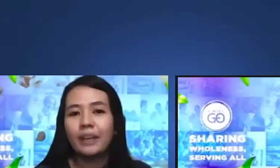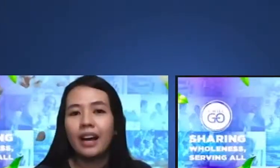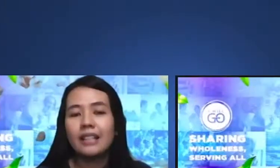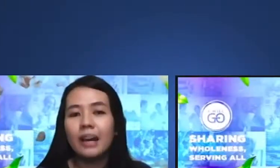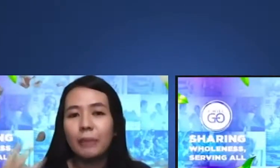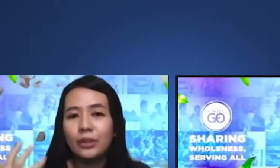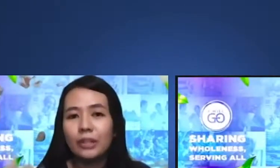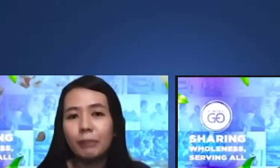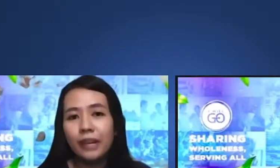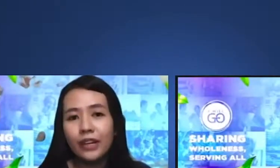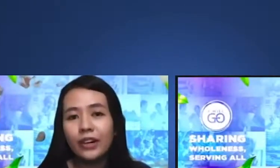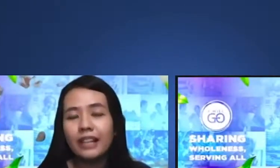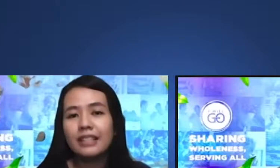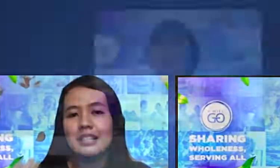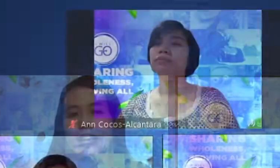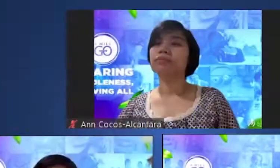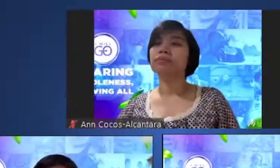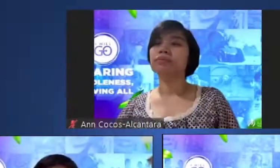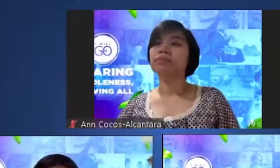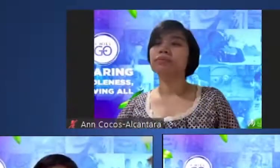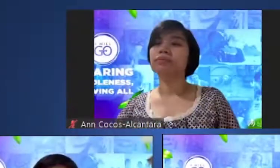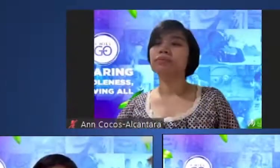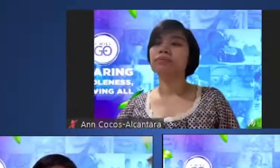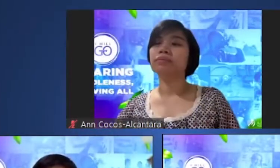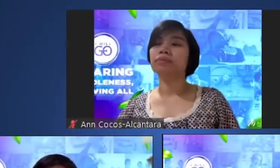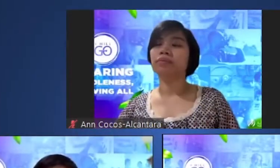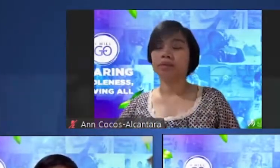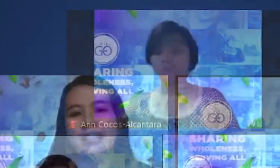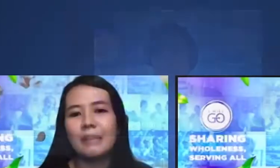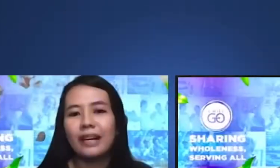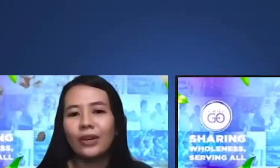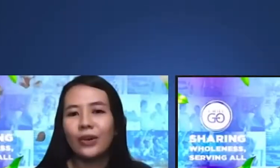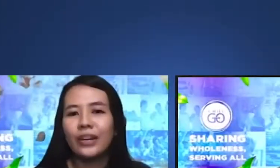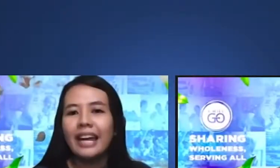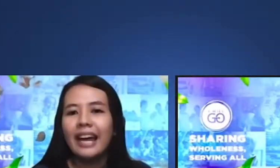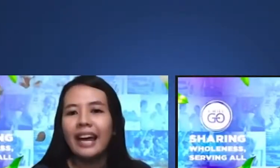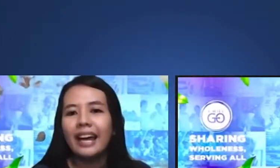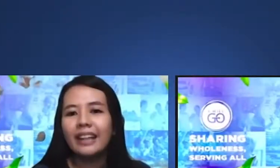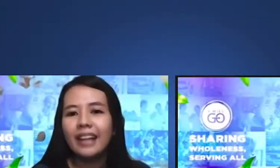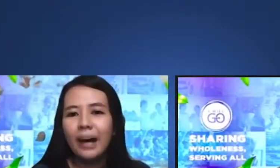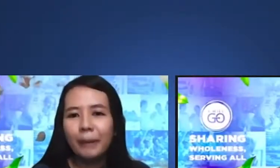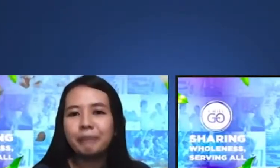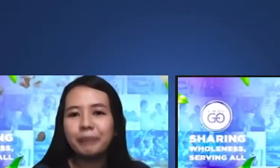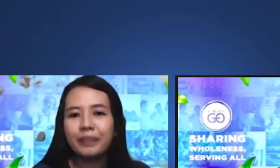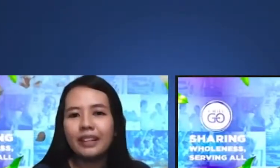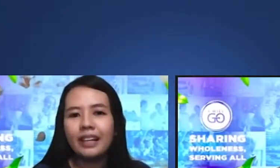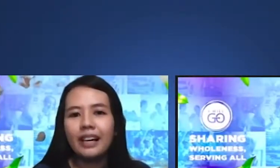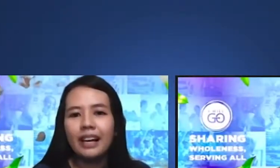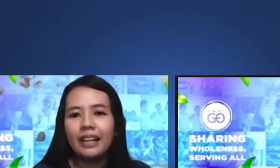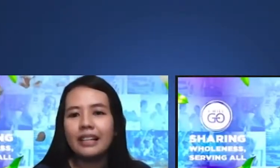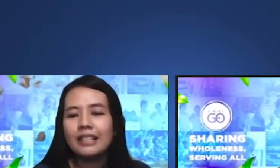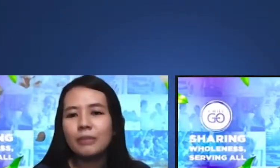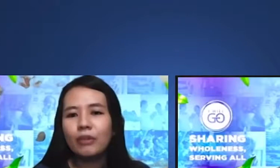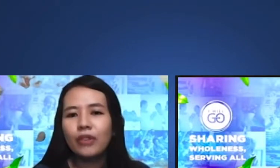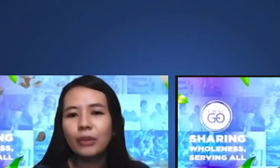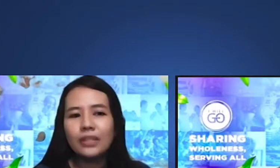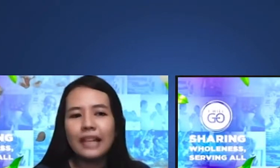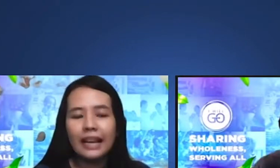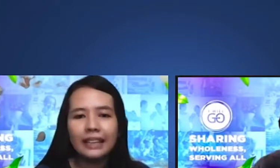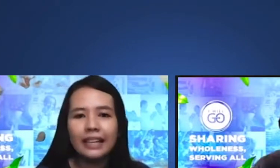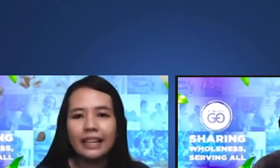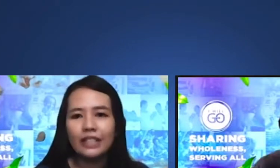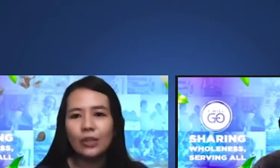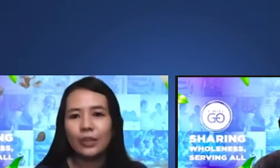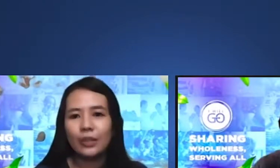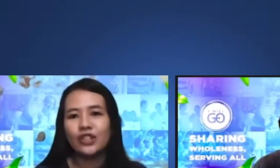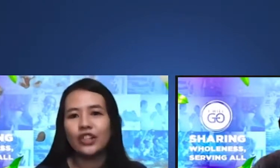about sa prayer and sa pagkakilala po natin sa Panginoon and let's move on po sa